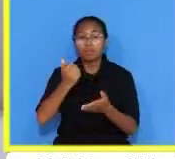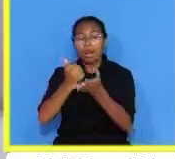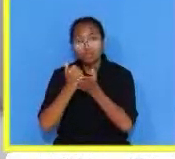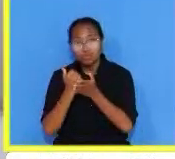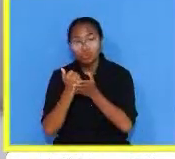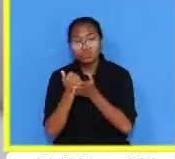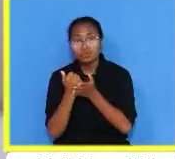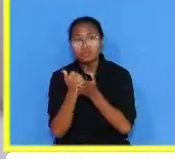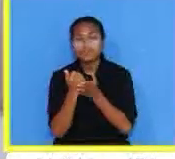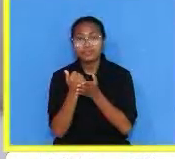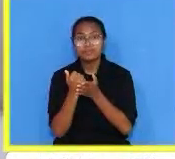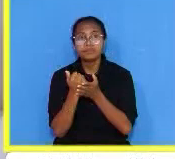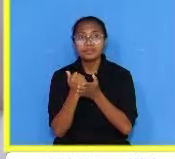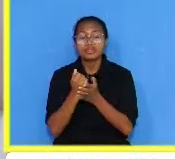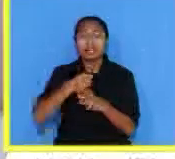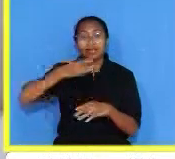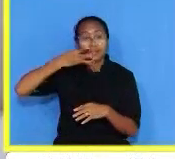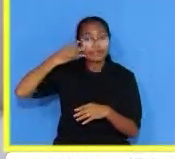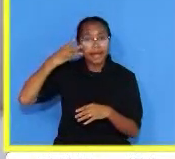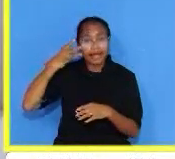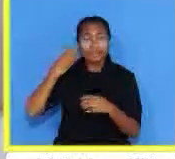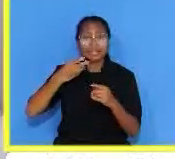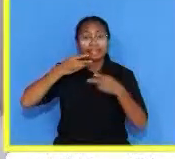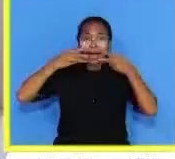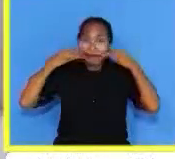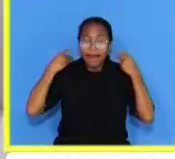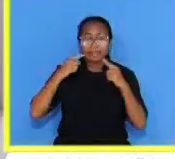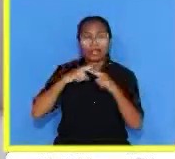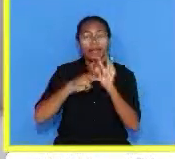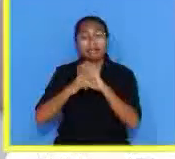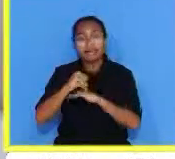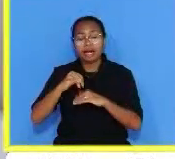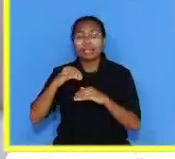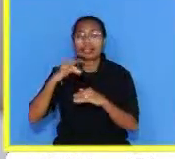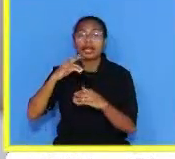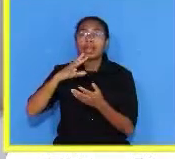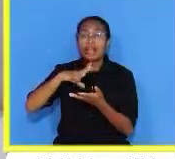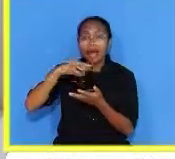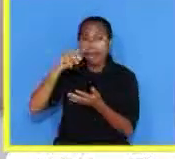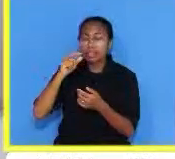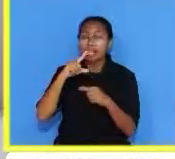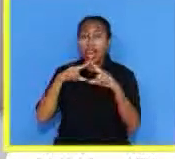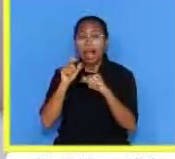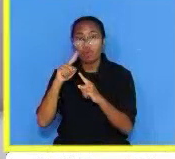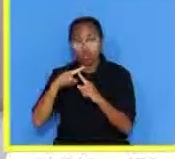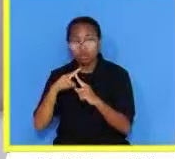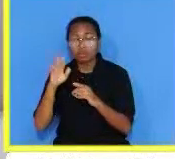oleh TNI Angkatan Darat, Angkatan Laut, Angkatan Udara untuk melakukan vaksinasi